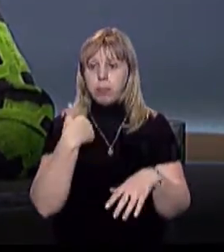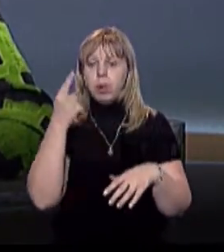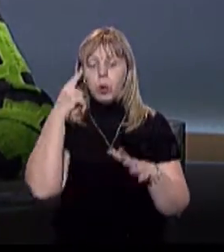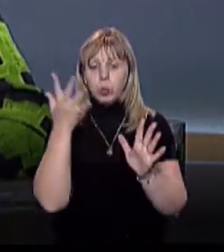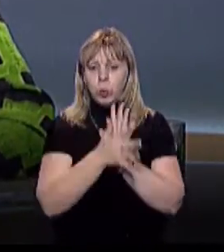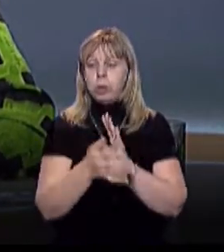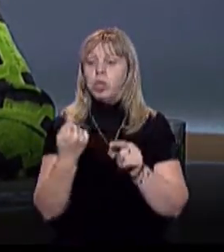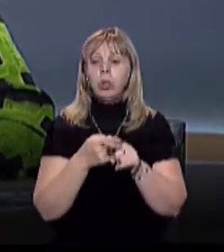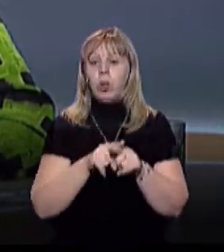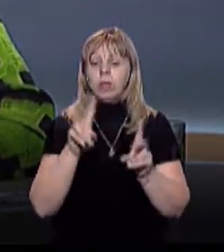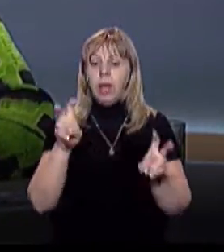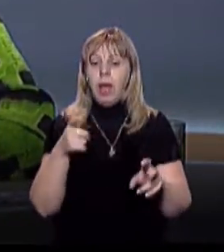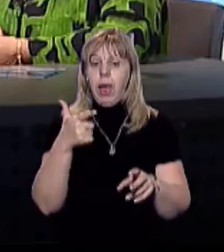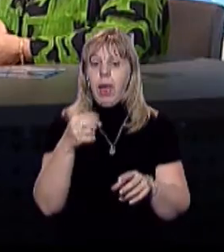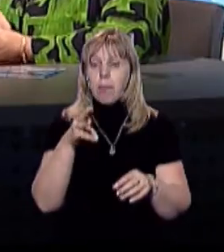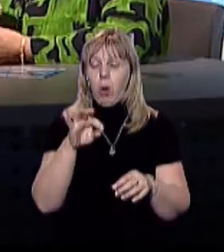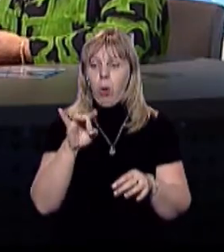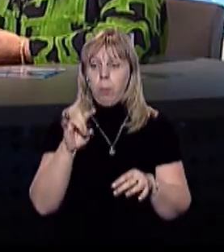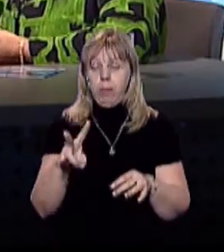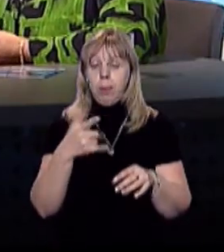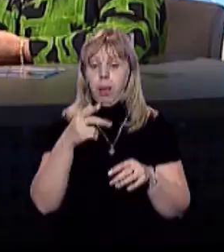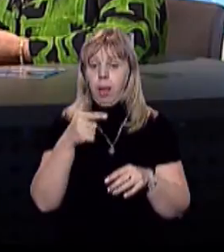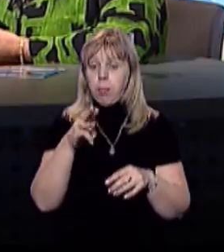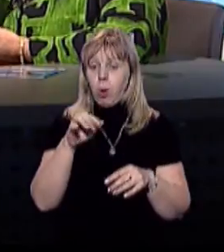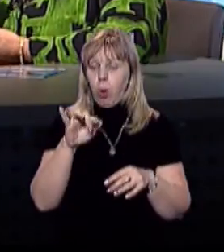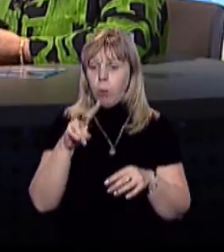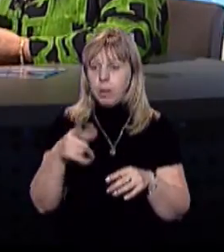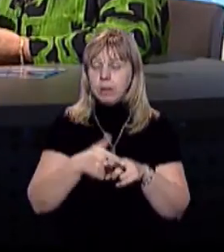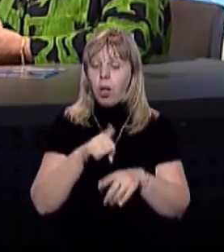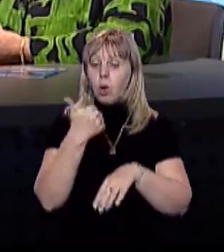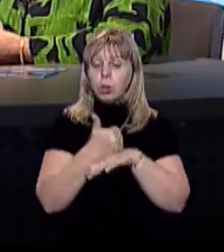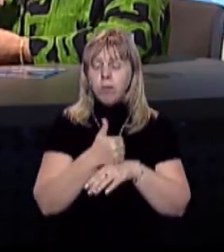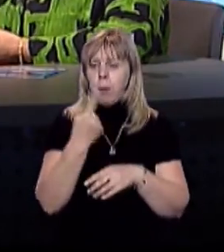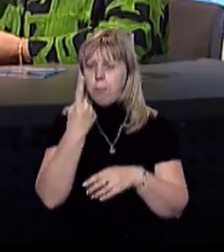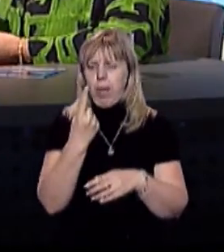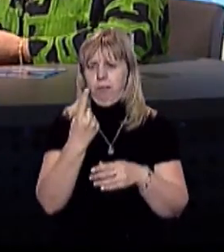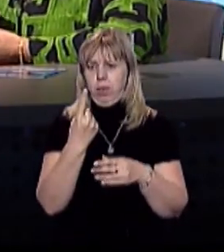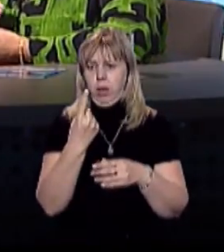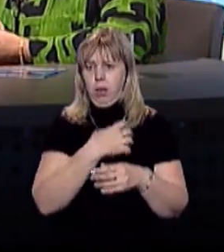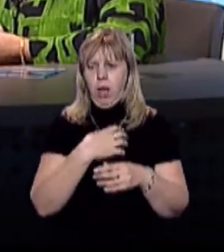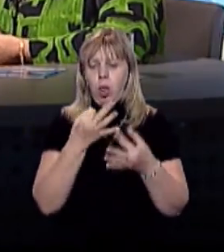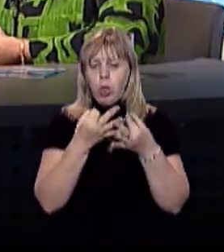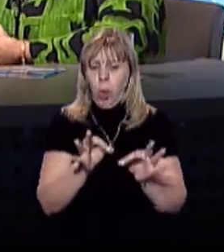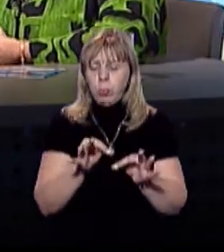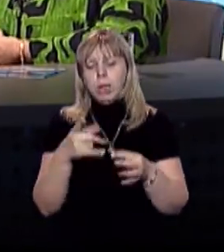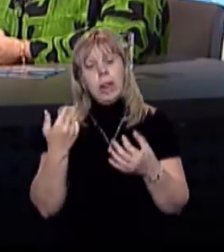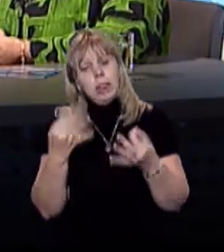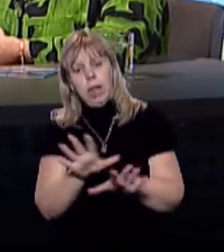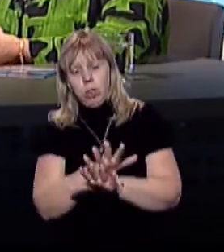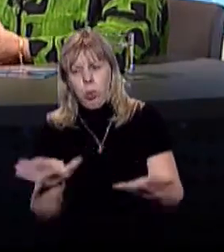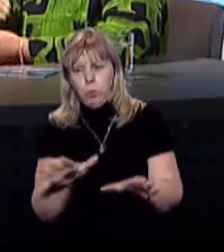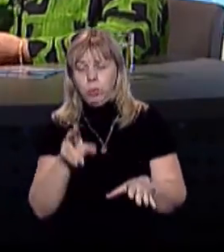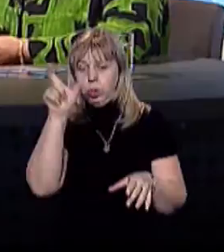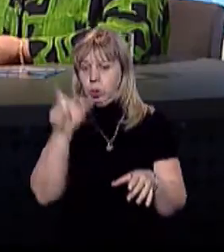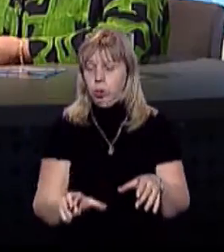розуміємо, що це таке гемоглобін. Я хочу нагадати, що гемоглобін – це є основний перший показник допуску або недопуску